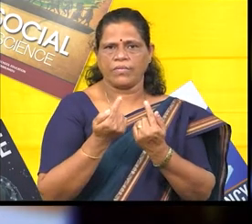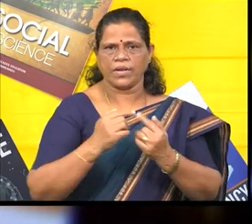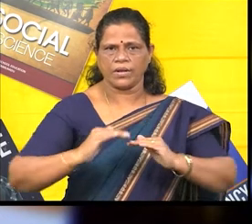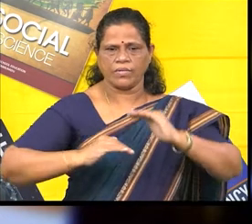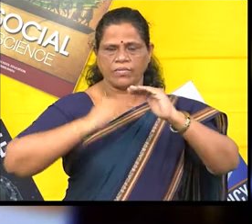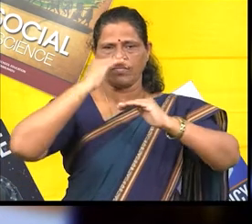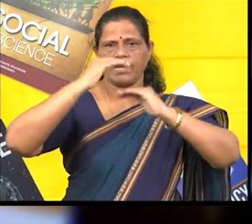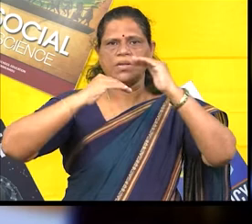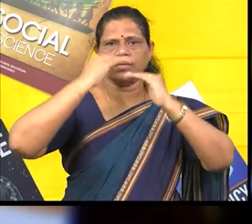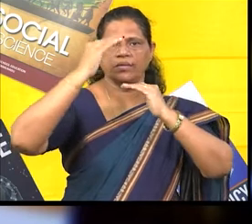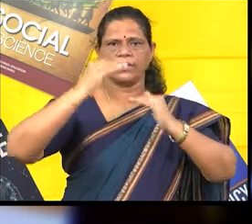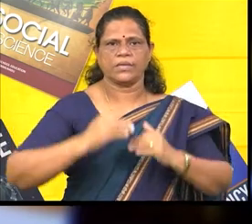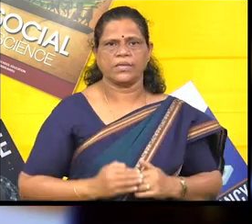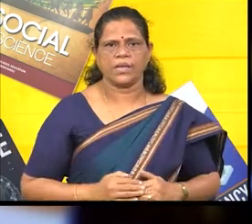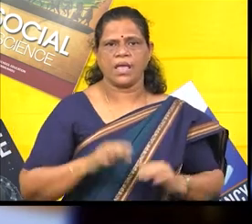தாவரங்களுடைய வளர்ச்சிக்கு